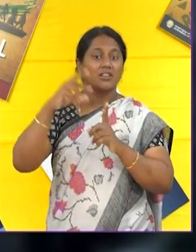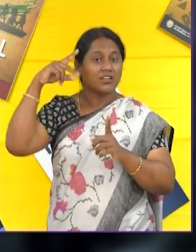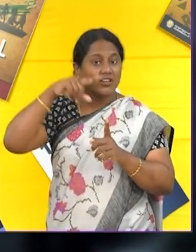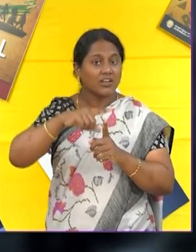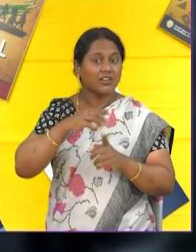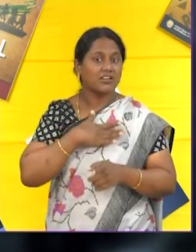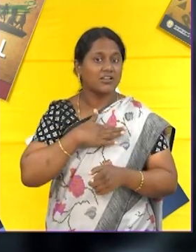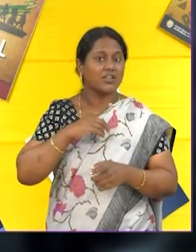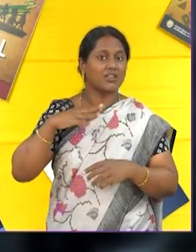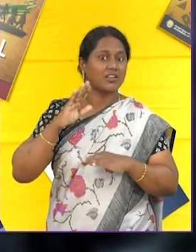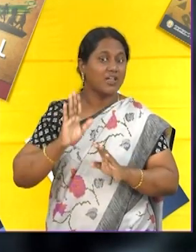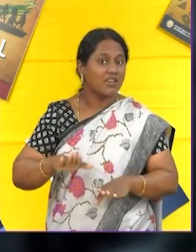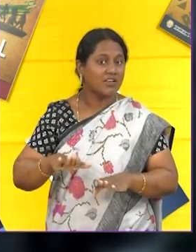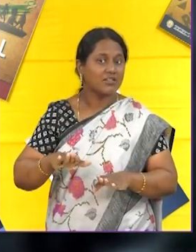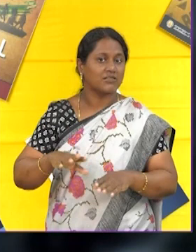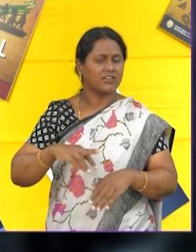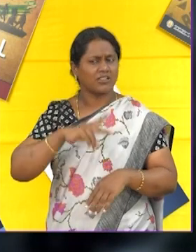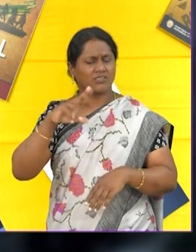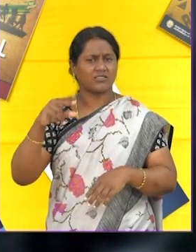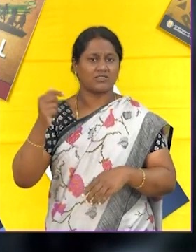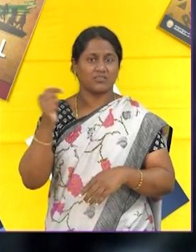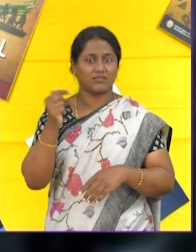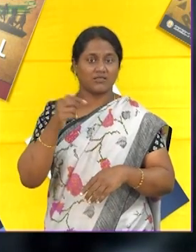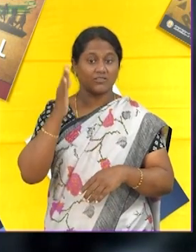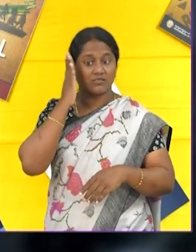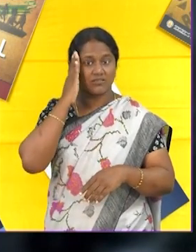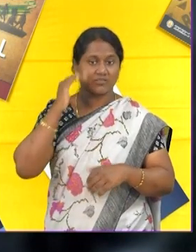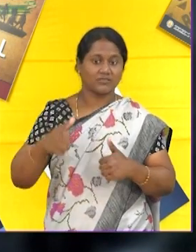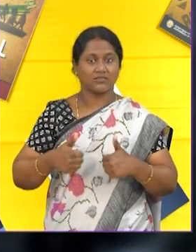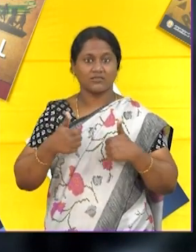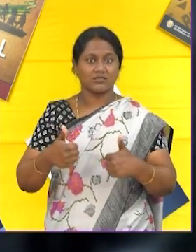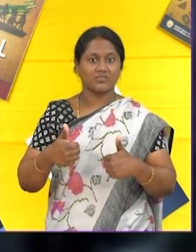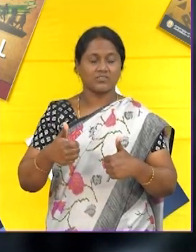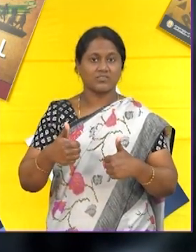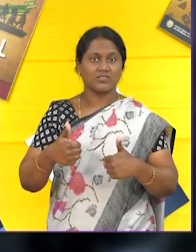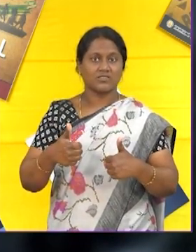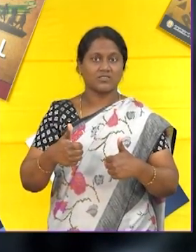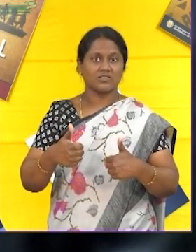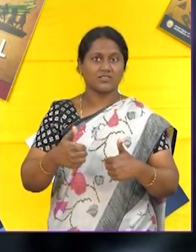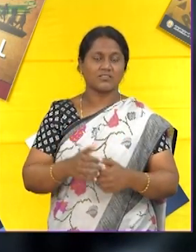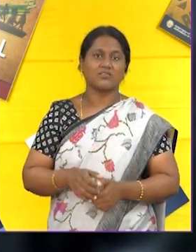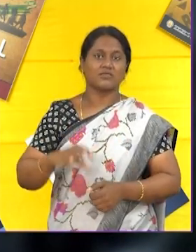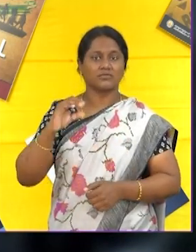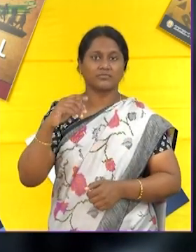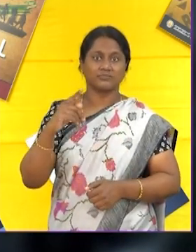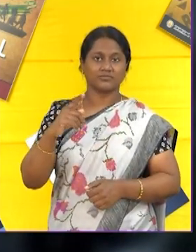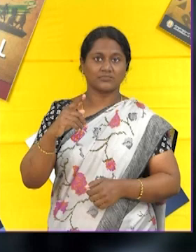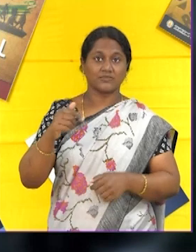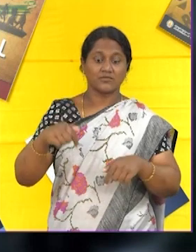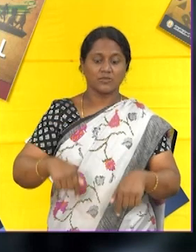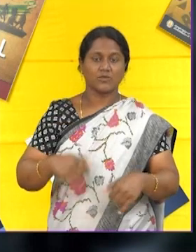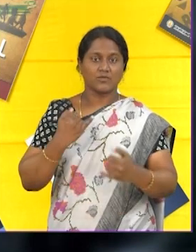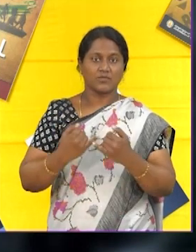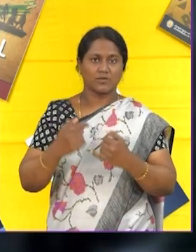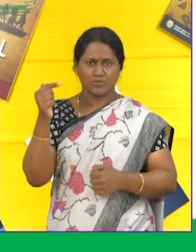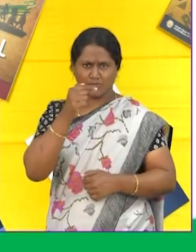ஹேபிட்டை வளர்த்துட்டோம் அப்படின்னா நிறைய வேர்ட்ஸ்க்குள்ள மீனிங் நமக்கு இப்போவே இருந்தே தெரிய வர ஆரம்பிக்கும். ஓகே, லெட்ஸ் ஹாவ் அ லுக் ஆன் த